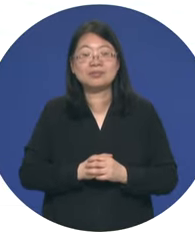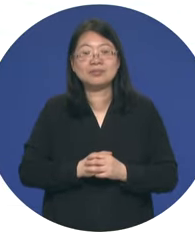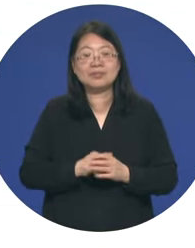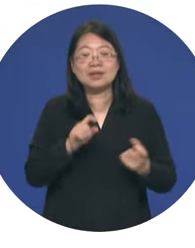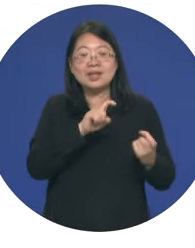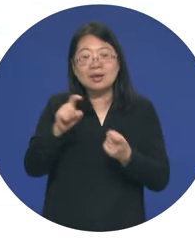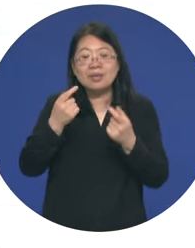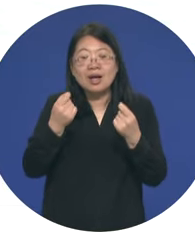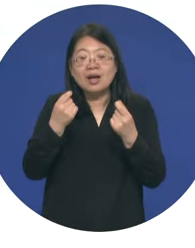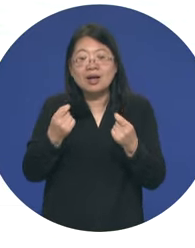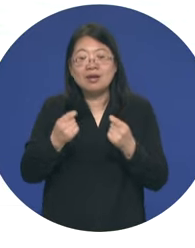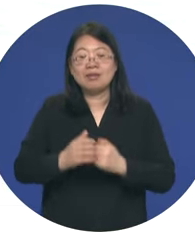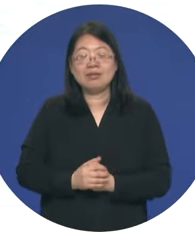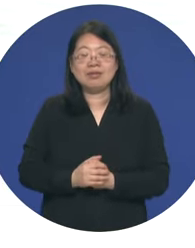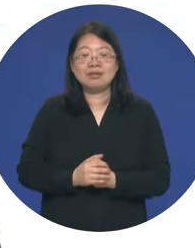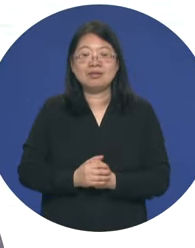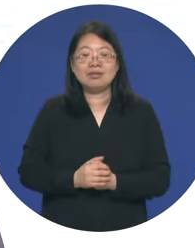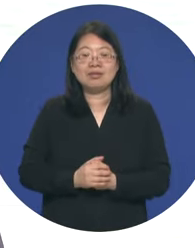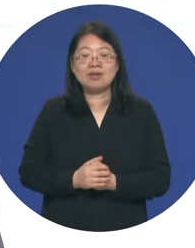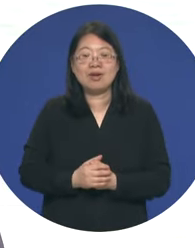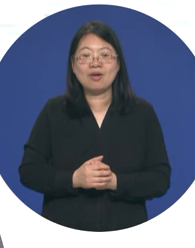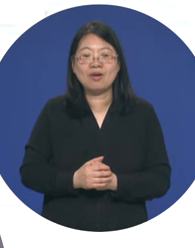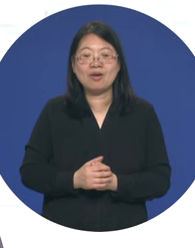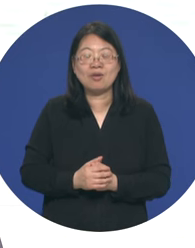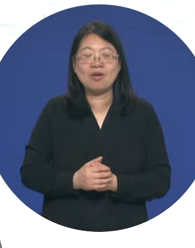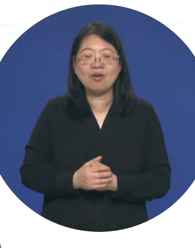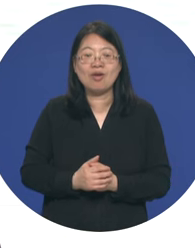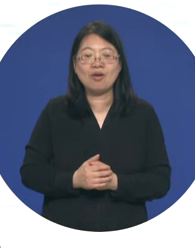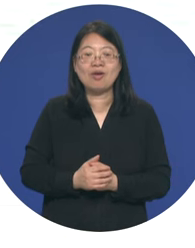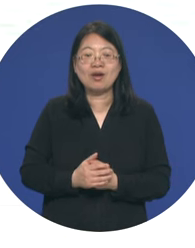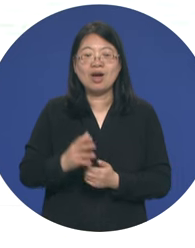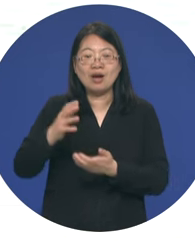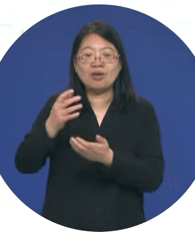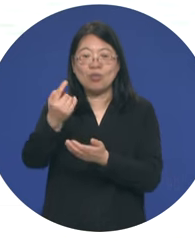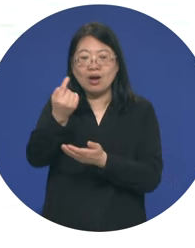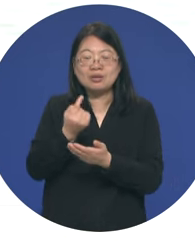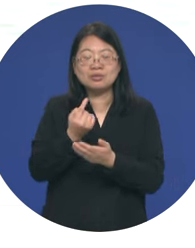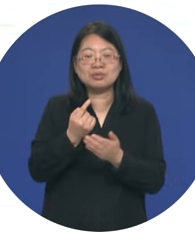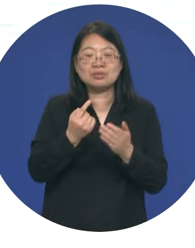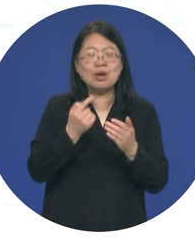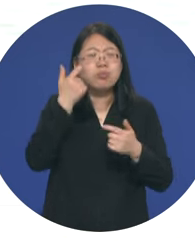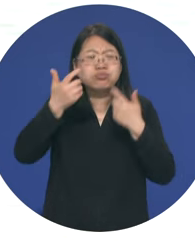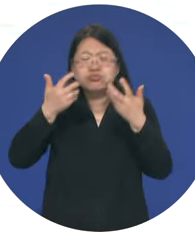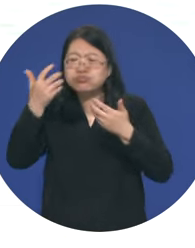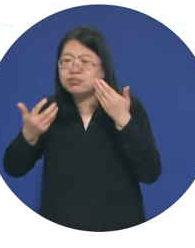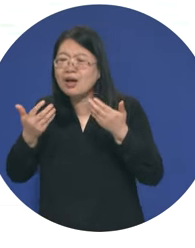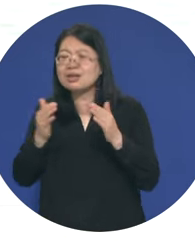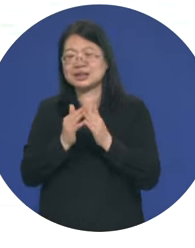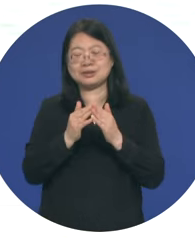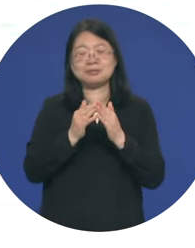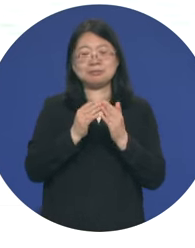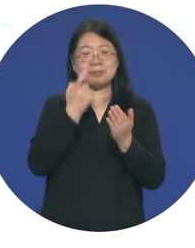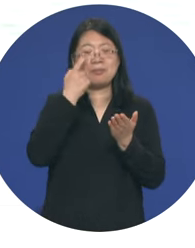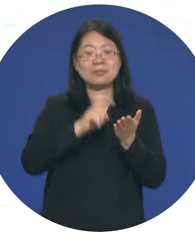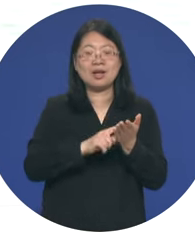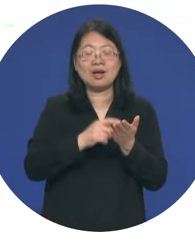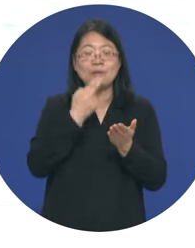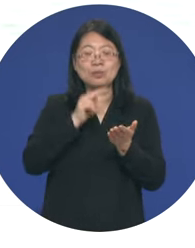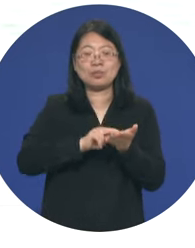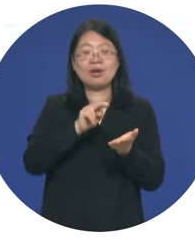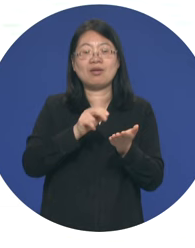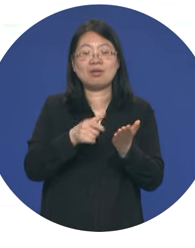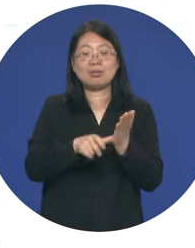택배 같은 거 와도 이사람저사람 물어봐야 그 집을 찾아가고 뭐 우편물 같은 것도